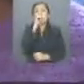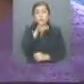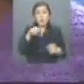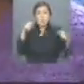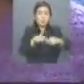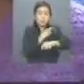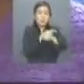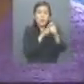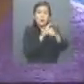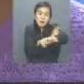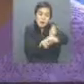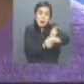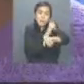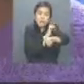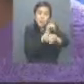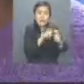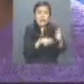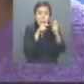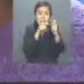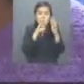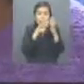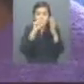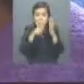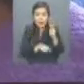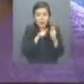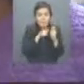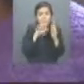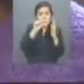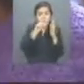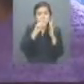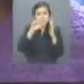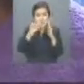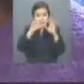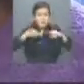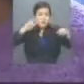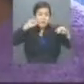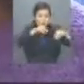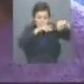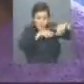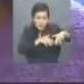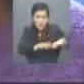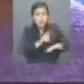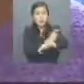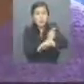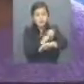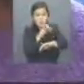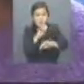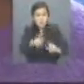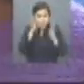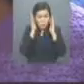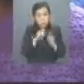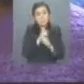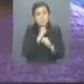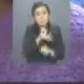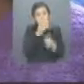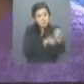นายินดีเป็นที่รับน้ำแก้มลิงแต่ไม่ใช่ค่ะเราคือชาวนาตัวจริงอ่ะไม่ต้อง